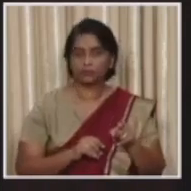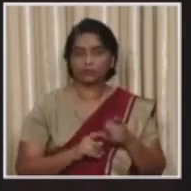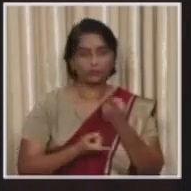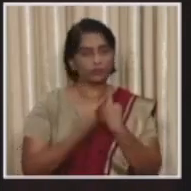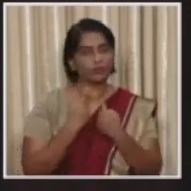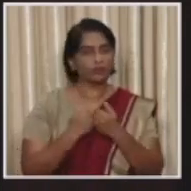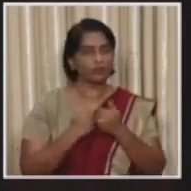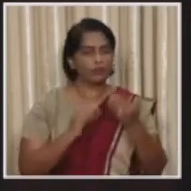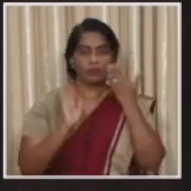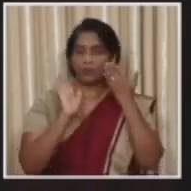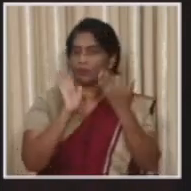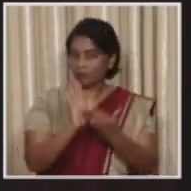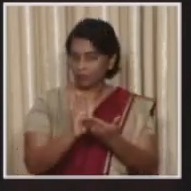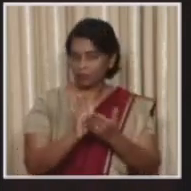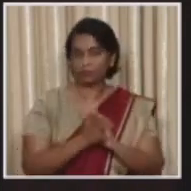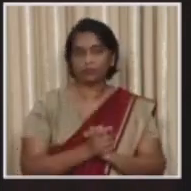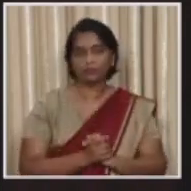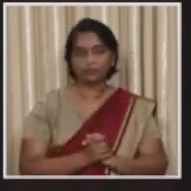විශ්ලේෂණ දිරිපත් කරන්න.